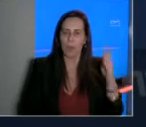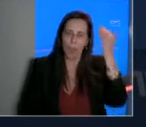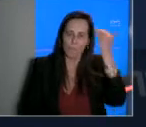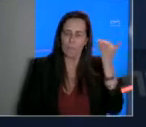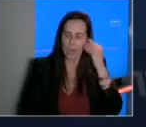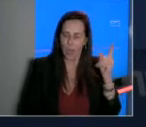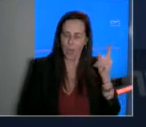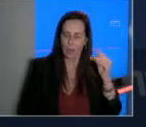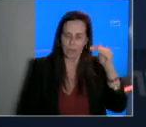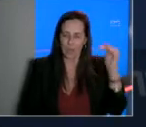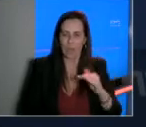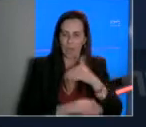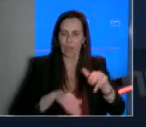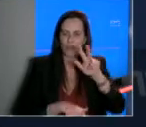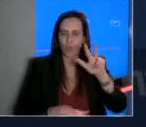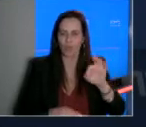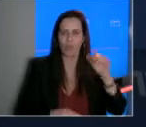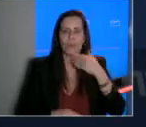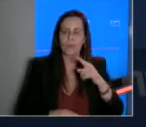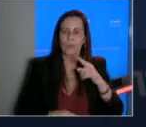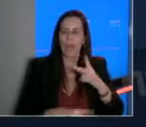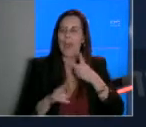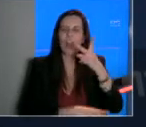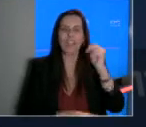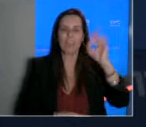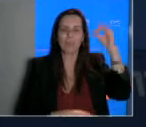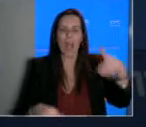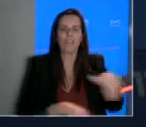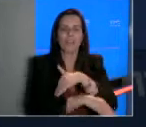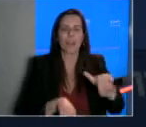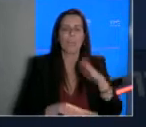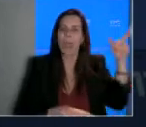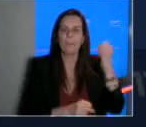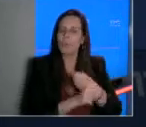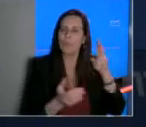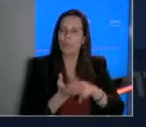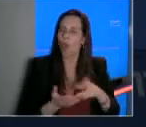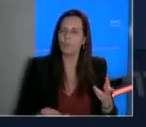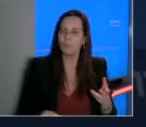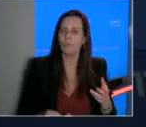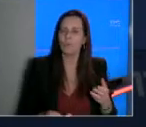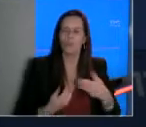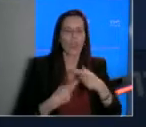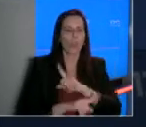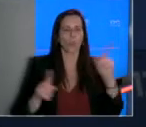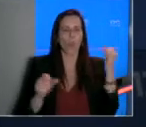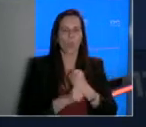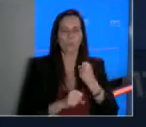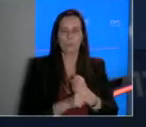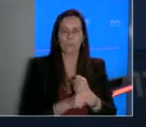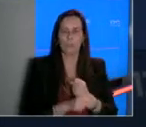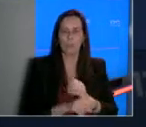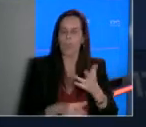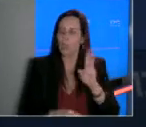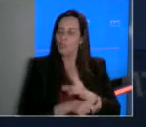ירדה החודש ל-3.3%. בישראל היא עברה את ה-20%. מה הם עושים נכון שאנחנו לא עושים?